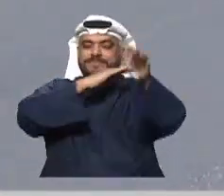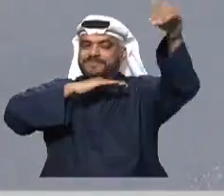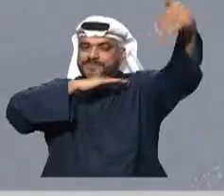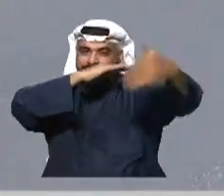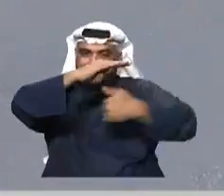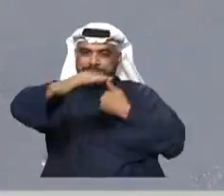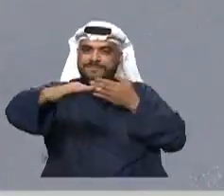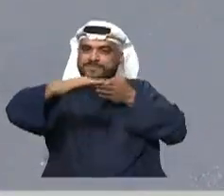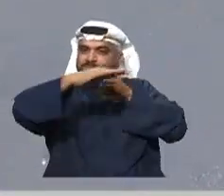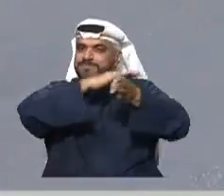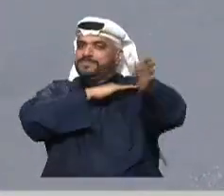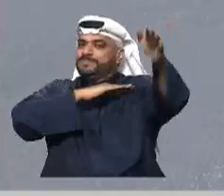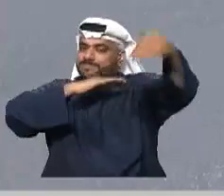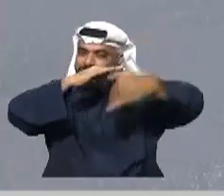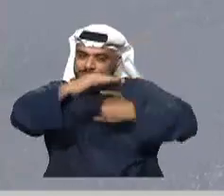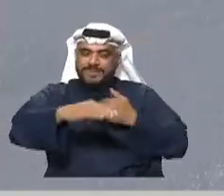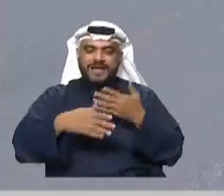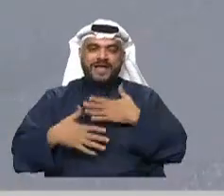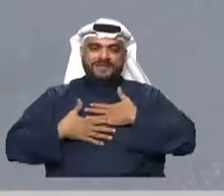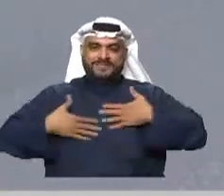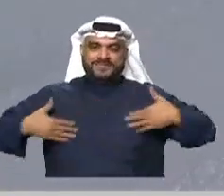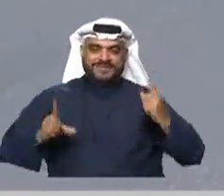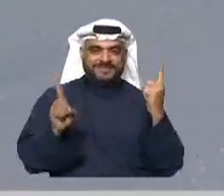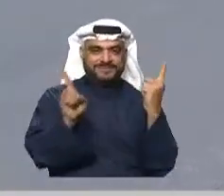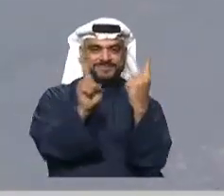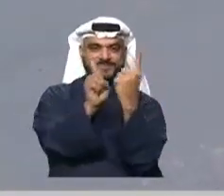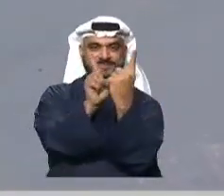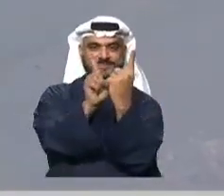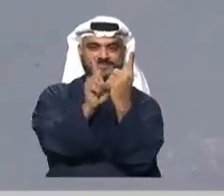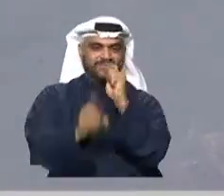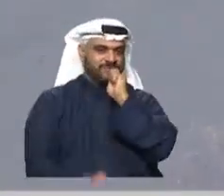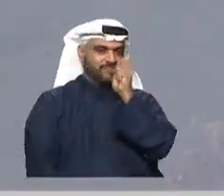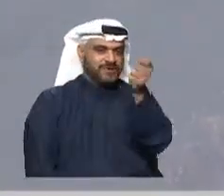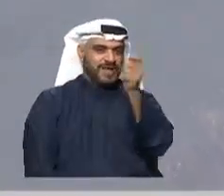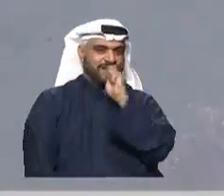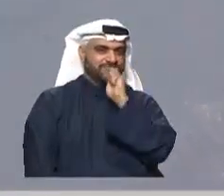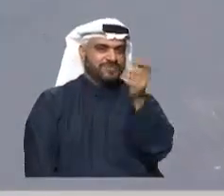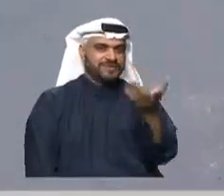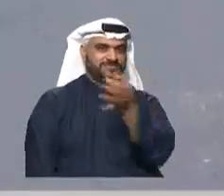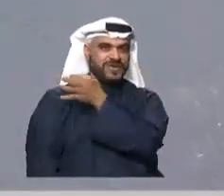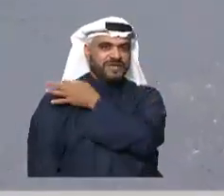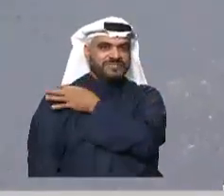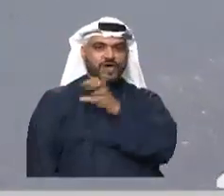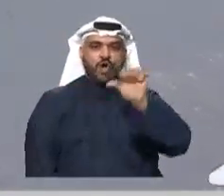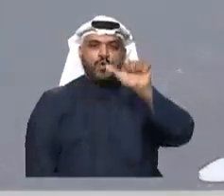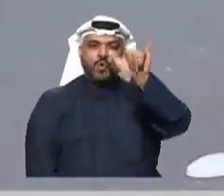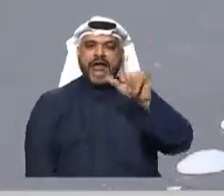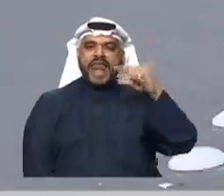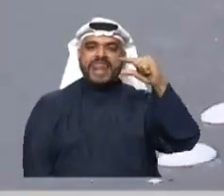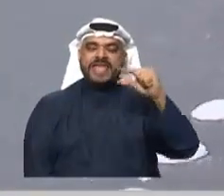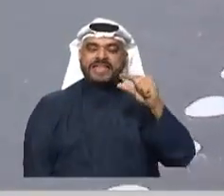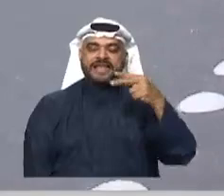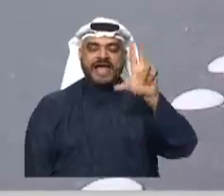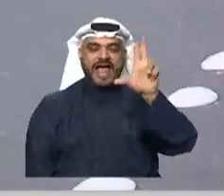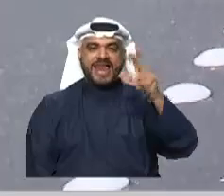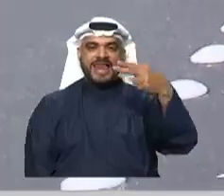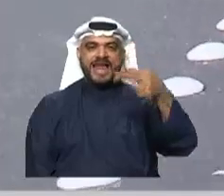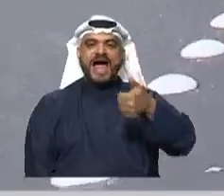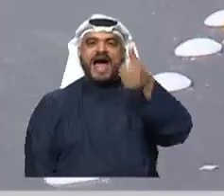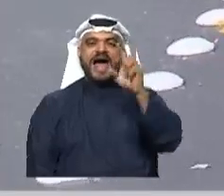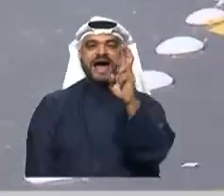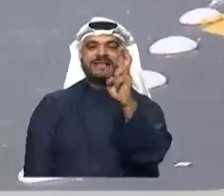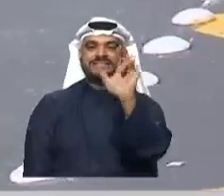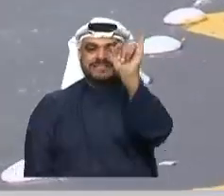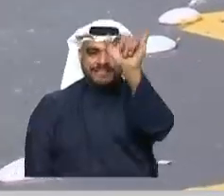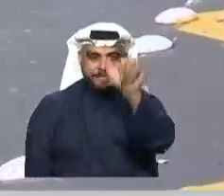الجماهير الكويتية والخليجية. يسعدنا بأن نلتقي بالعقيد وليد العزمي مدير منفذ العبدلي، مساك